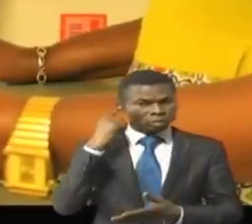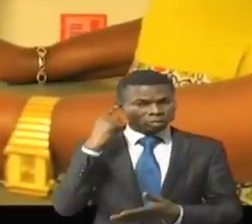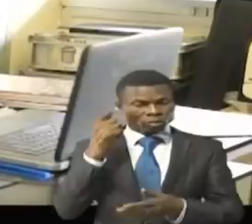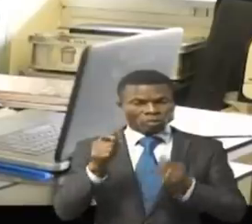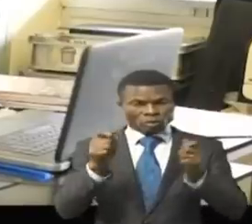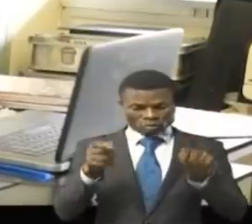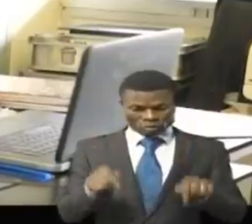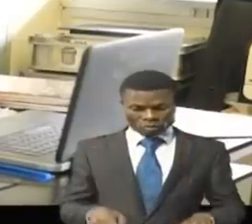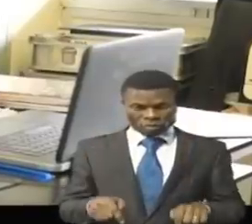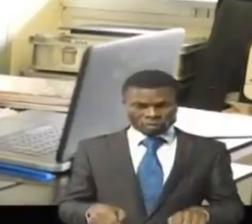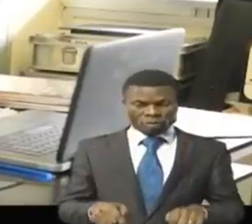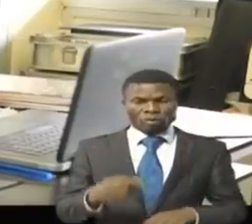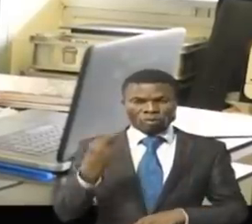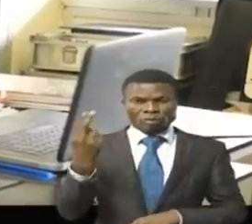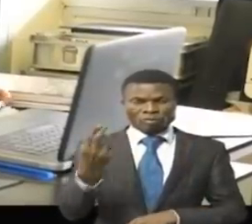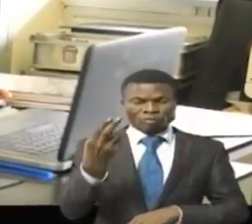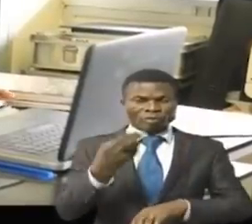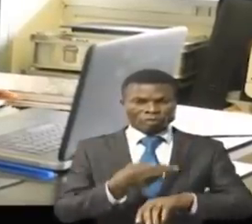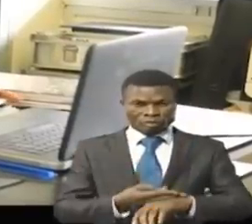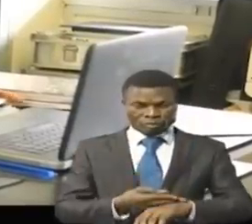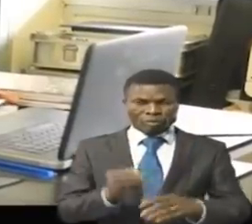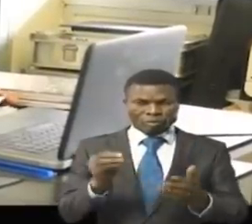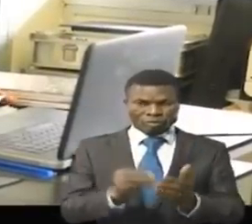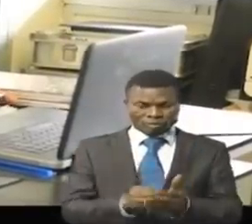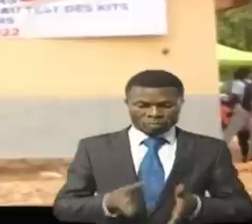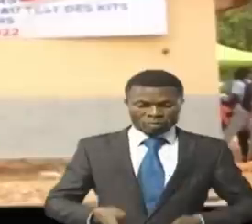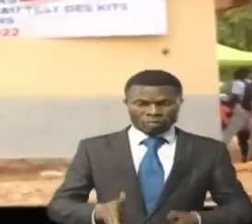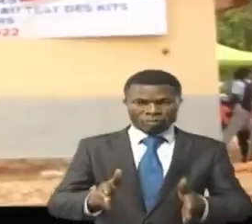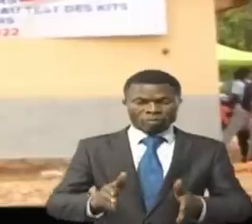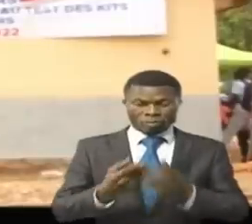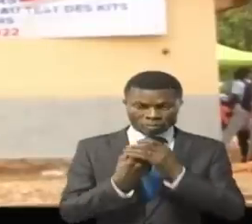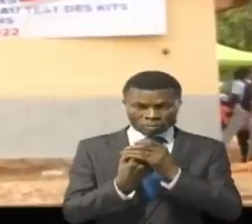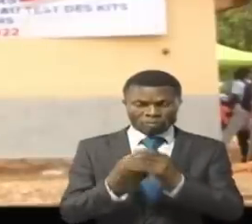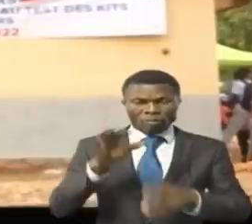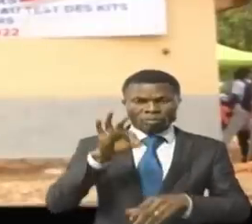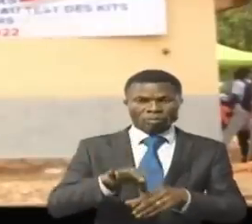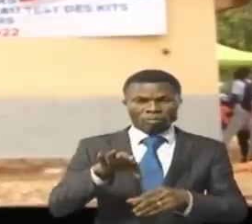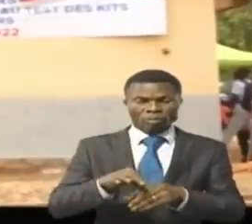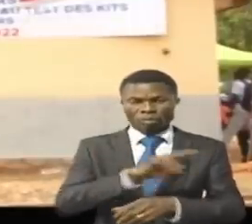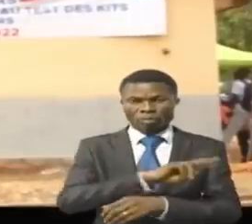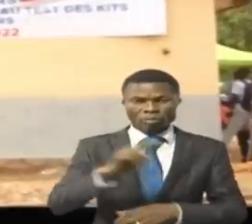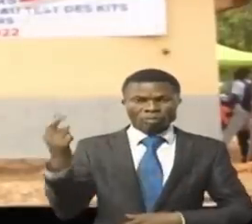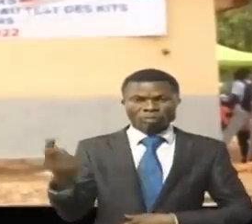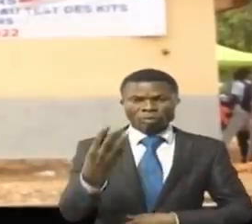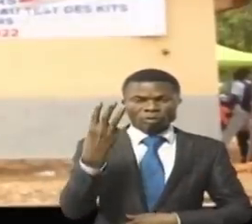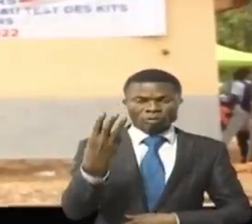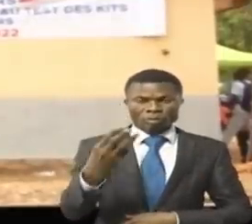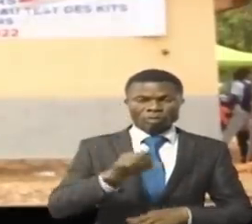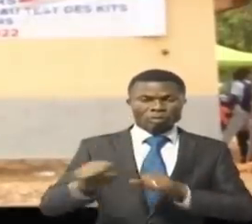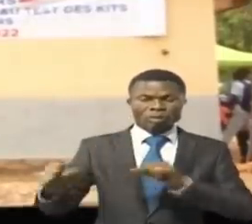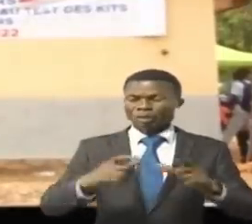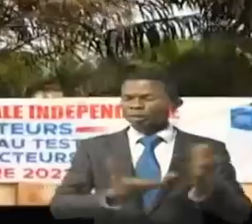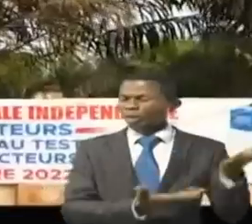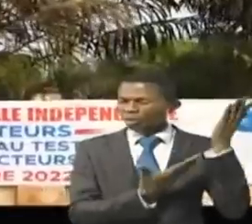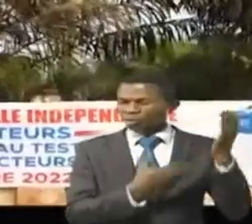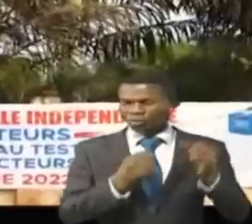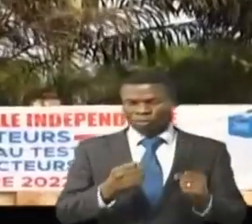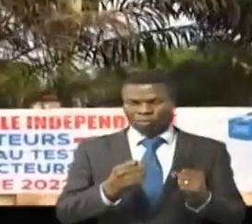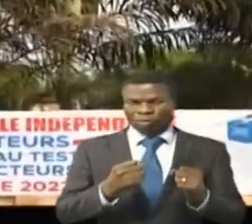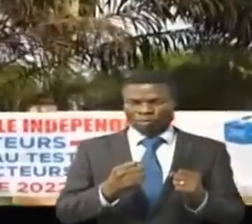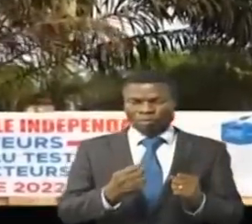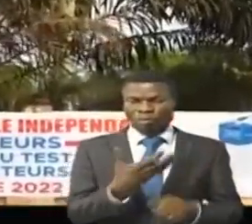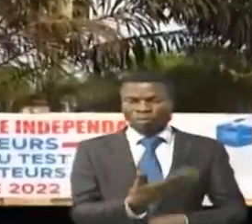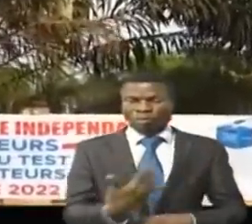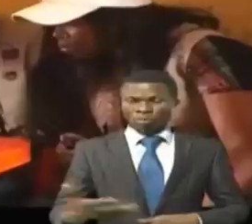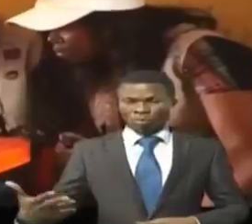cette édition d'information. Et puis en route pour les élections de 2023 avec ces tests grandeur nature, des équipements